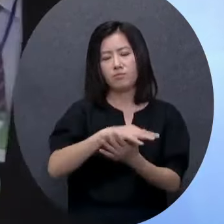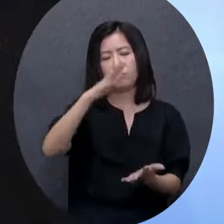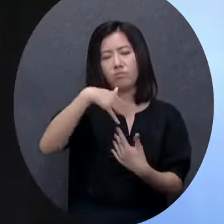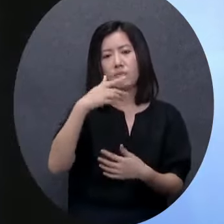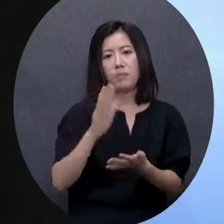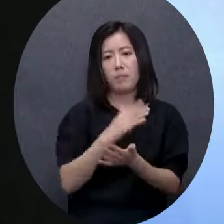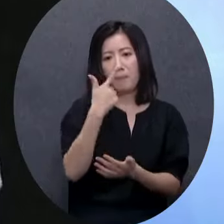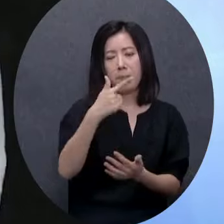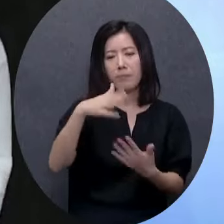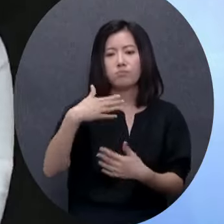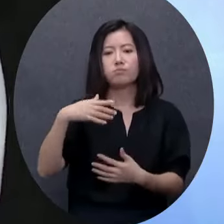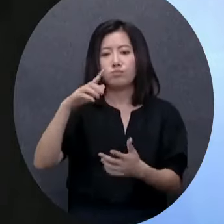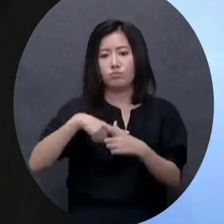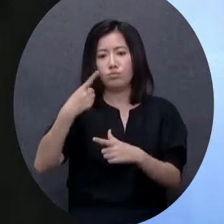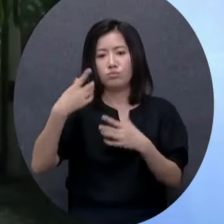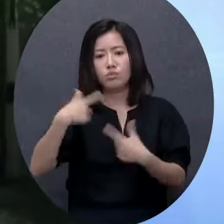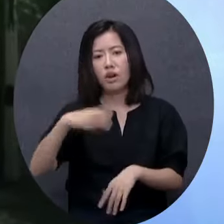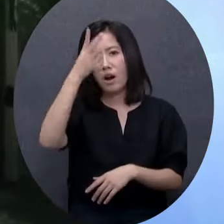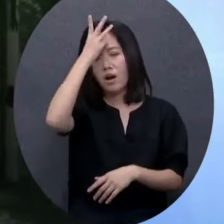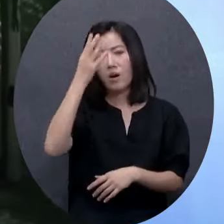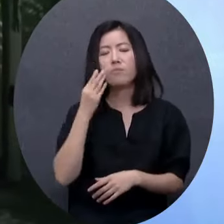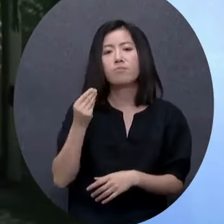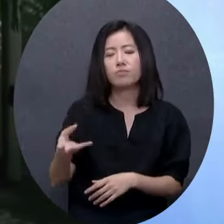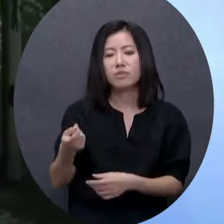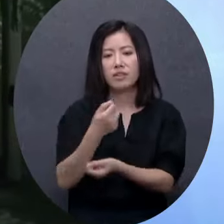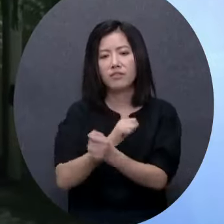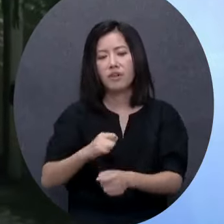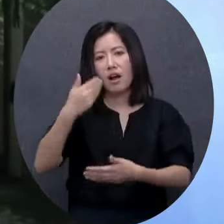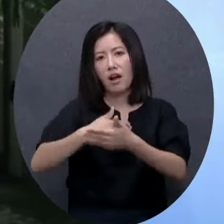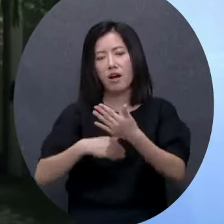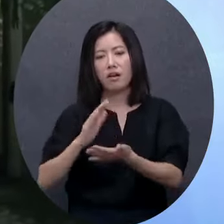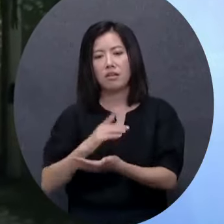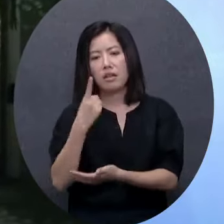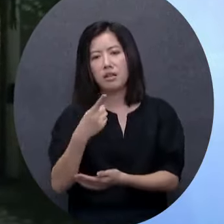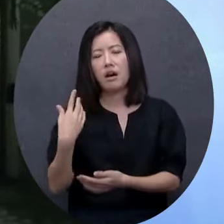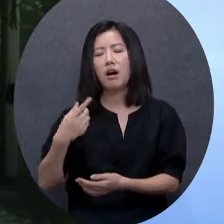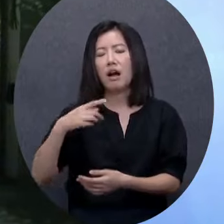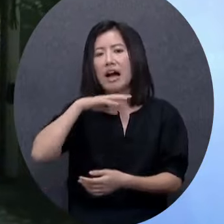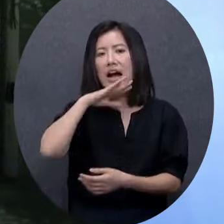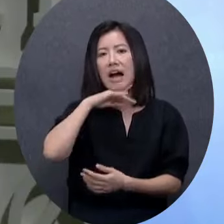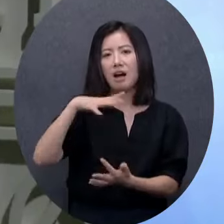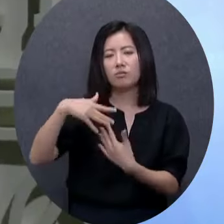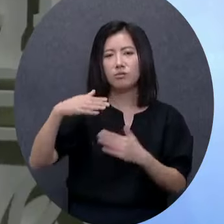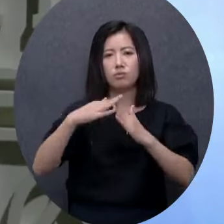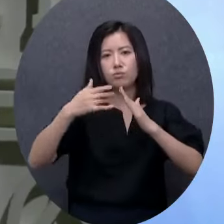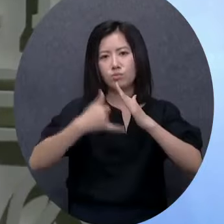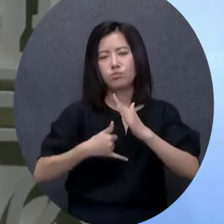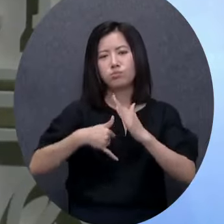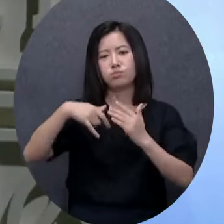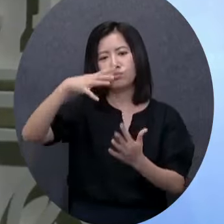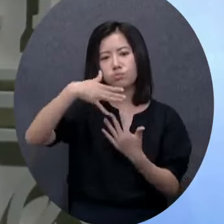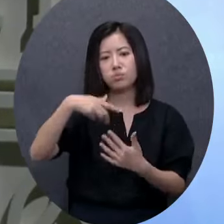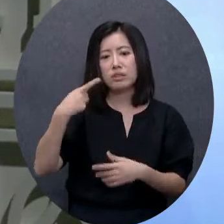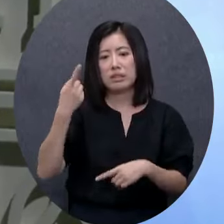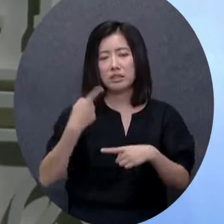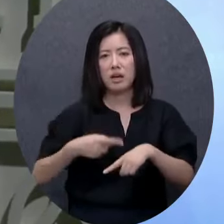泰王哇扎拉隆功同意特赦，減刑至1年，之後獲准假釋，要在屋企服刑。他的刑期原本